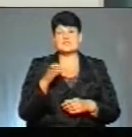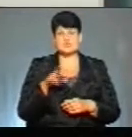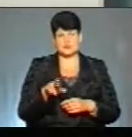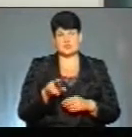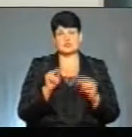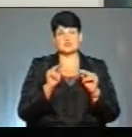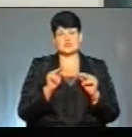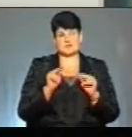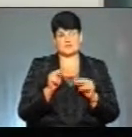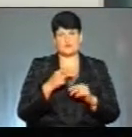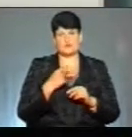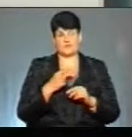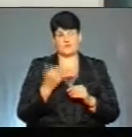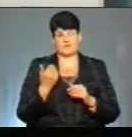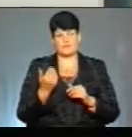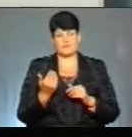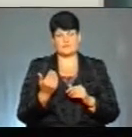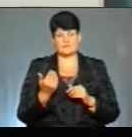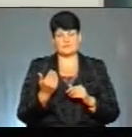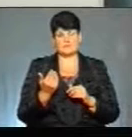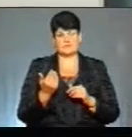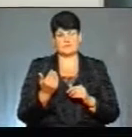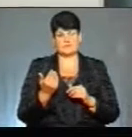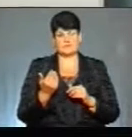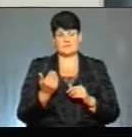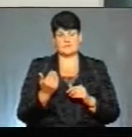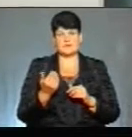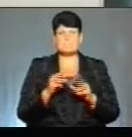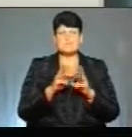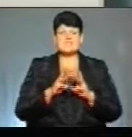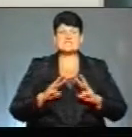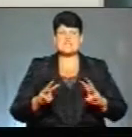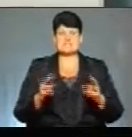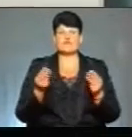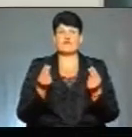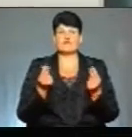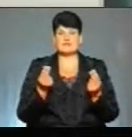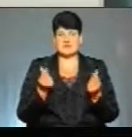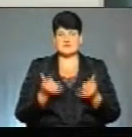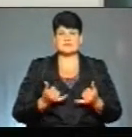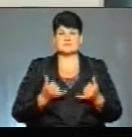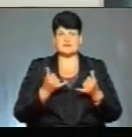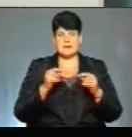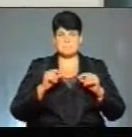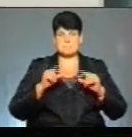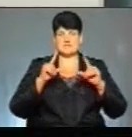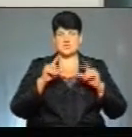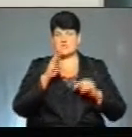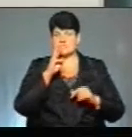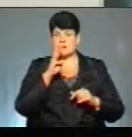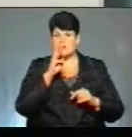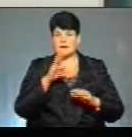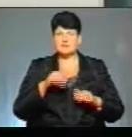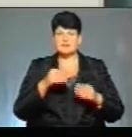Чесно, відверто вам кажу. Адже Міністерство фінансів для підвищення заробітної